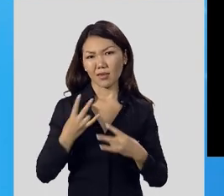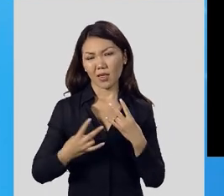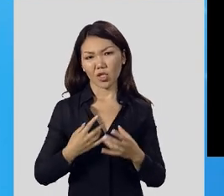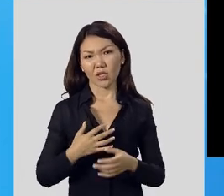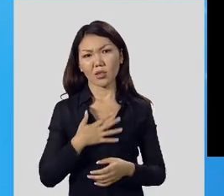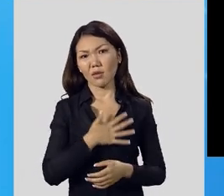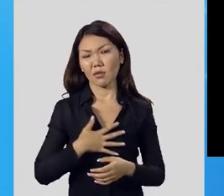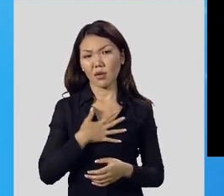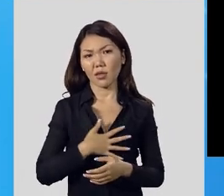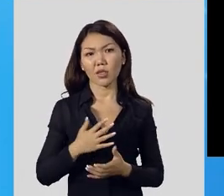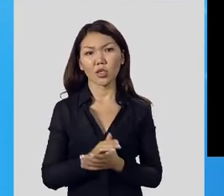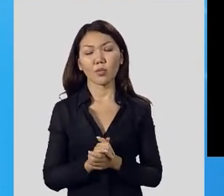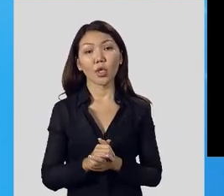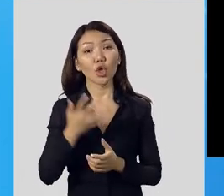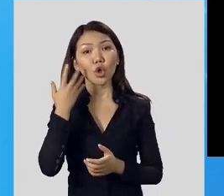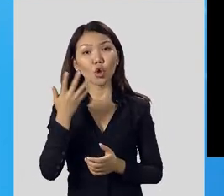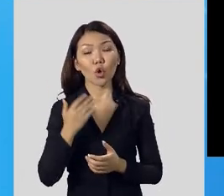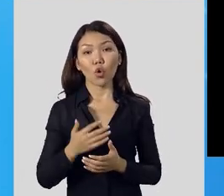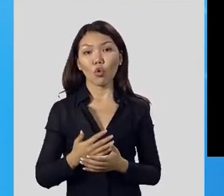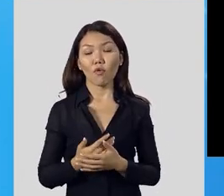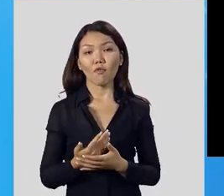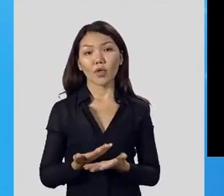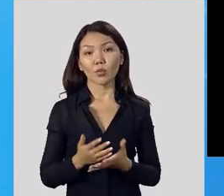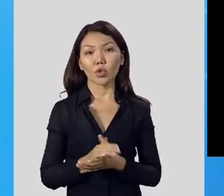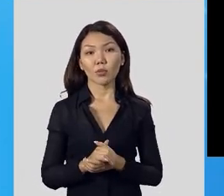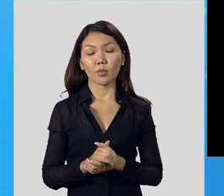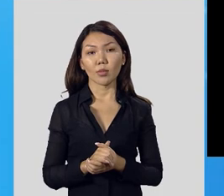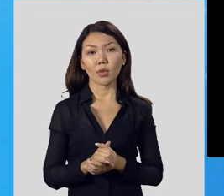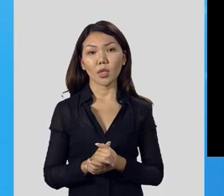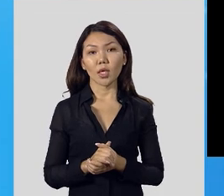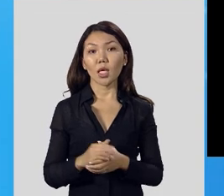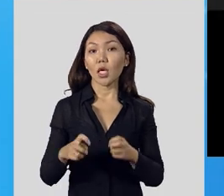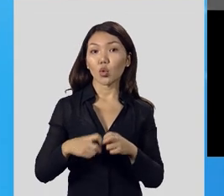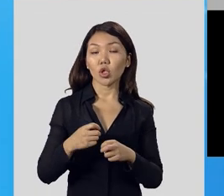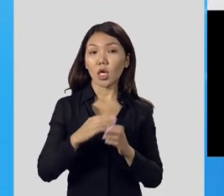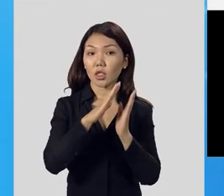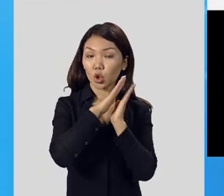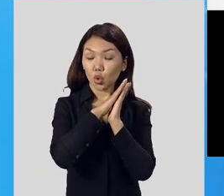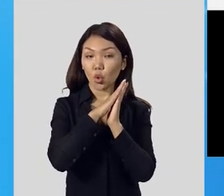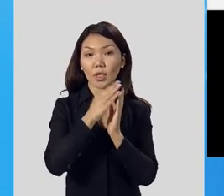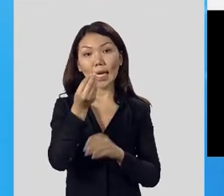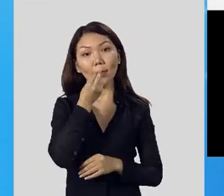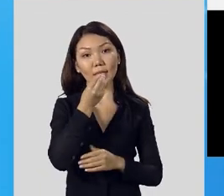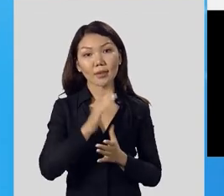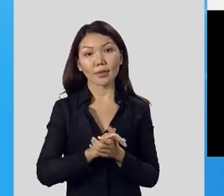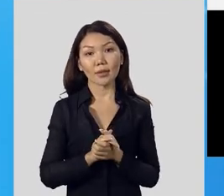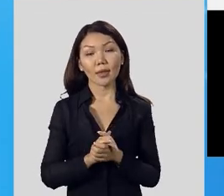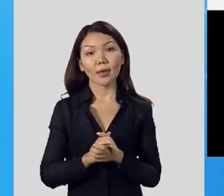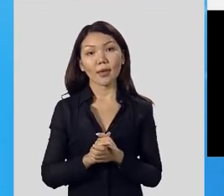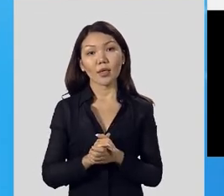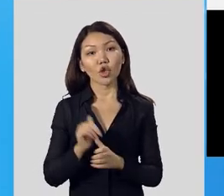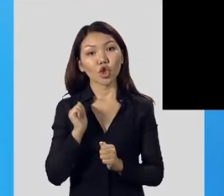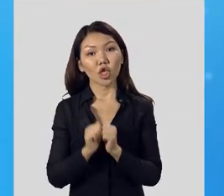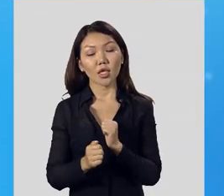легко возбудимыми. У них нарушается сон, аппетит. Нередко возникают